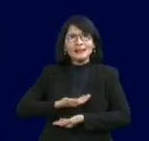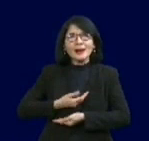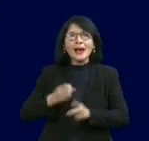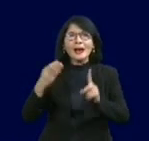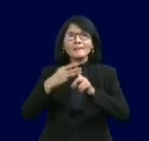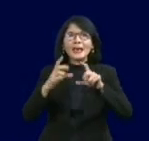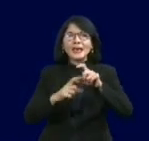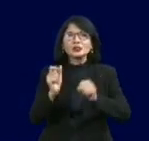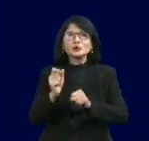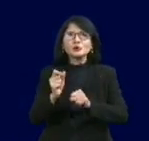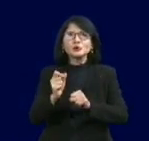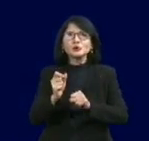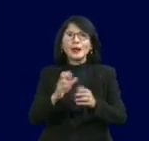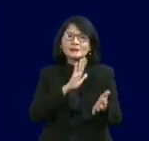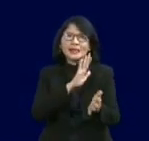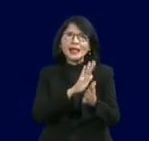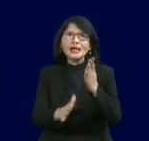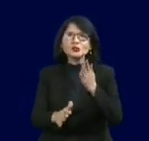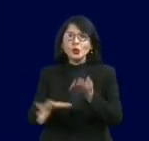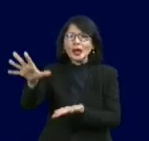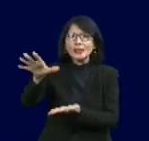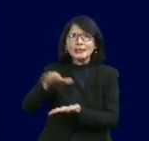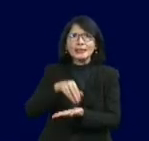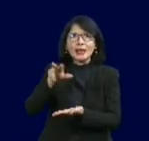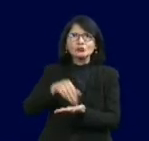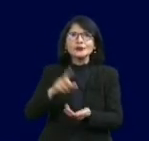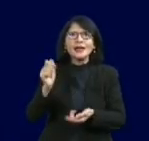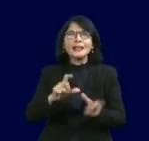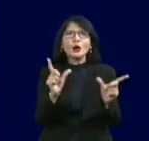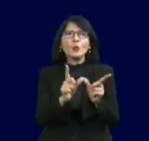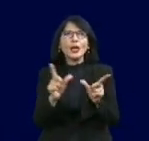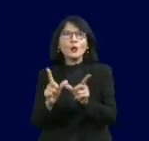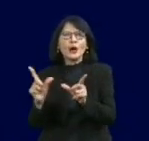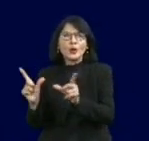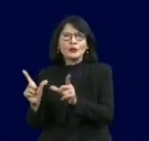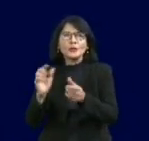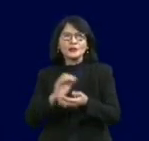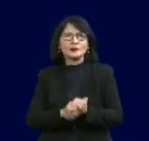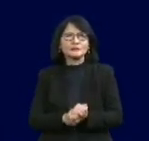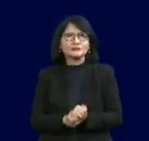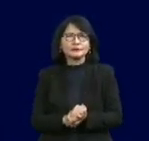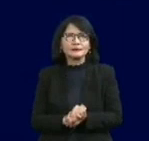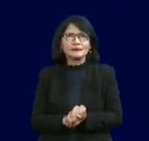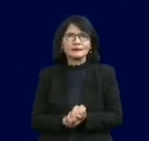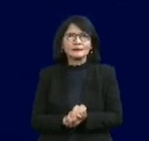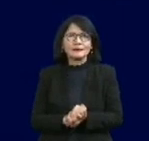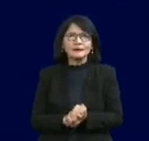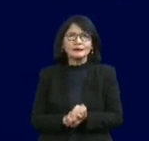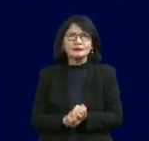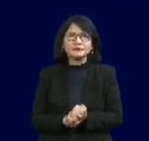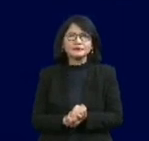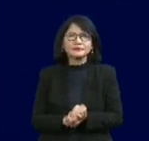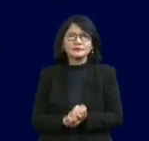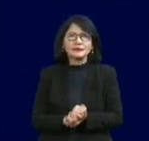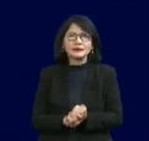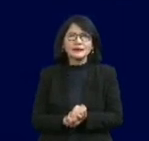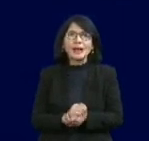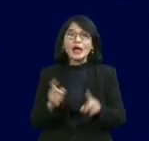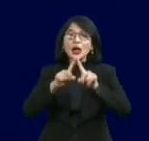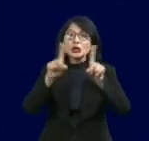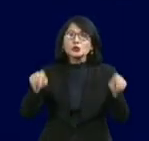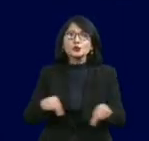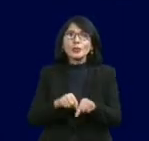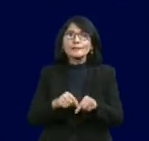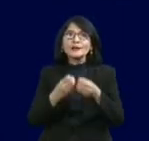dapat langsung diunduh dari website GTK dan PDDikti, ya, surat keputusan itu. Dan juga surat